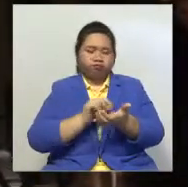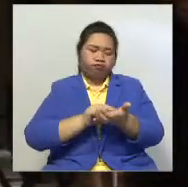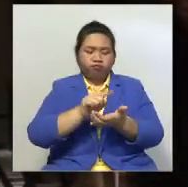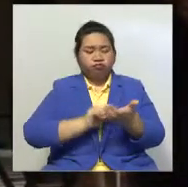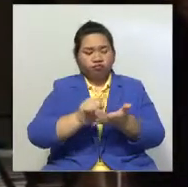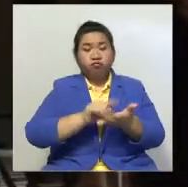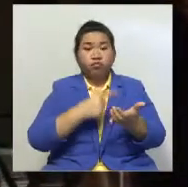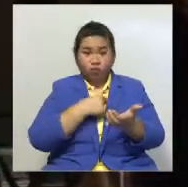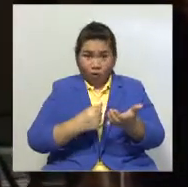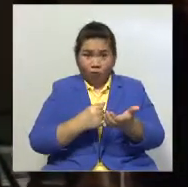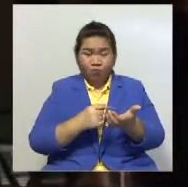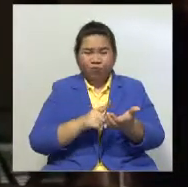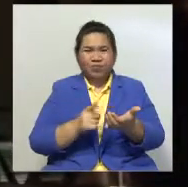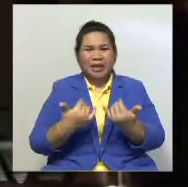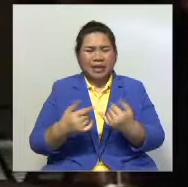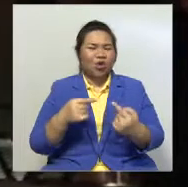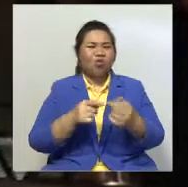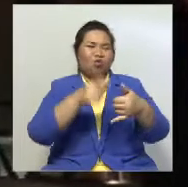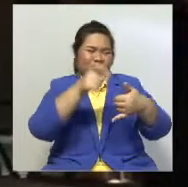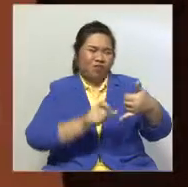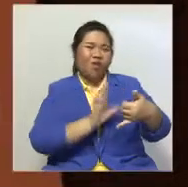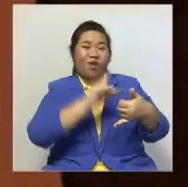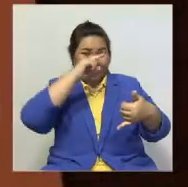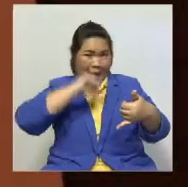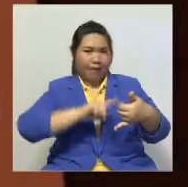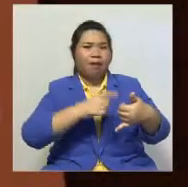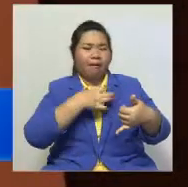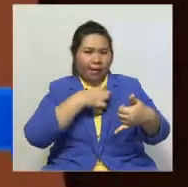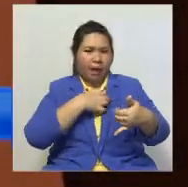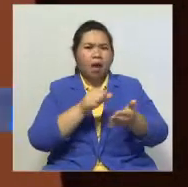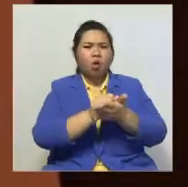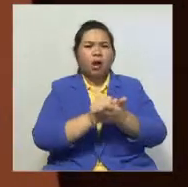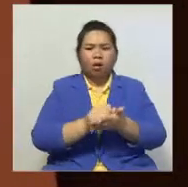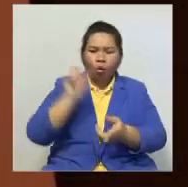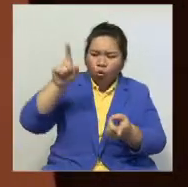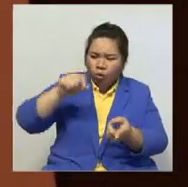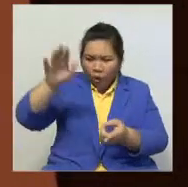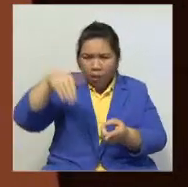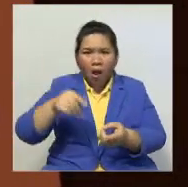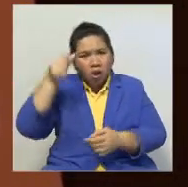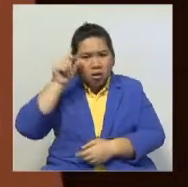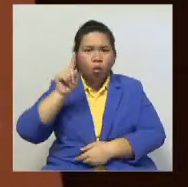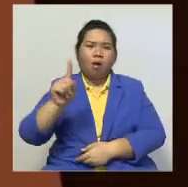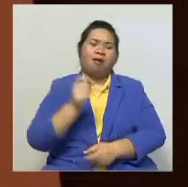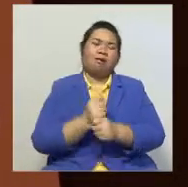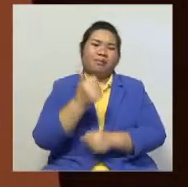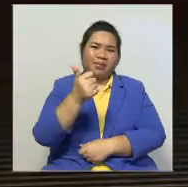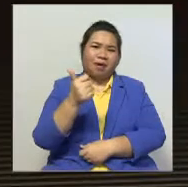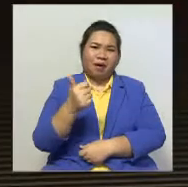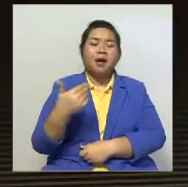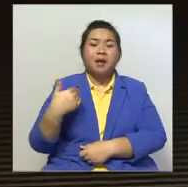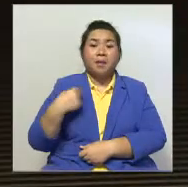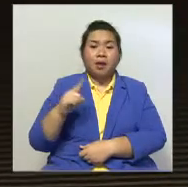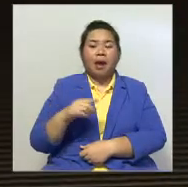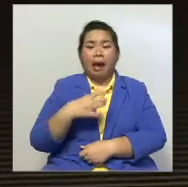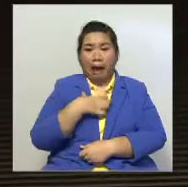รมดังนั้นเพื่อเป็นการตอบโจทย์ให้กับคนไทยที่ต้องการใช้บริการแบบเร่งด่วนวันเดียวแล้วก็มีเรียกว่า